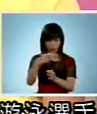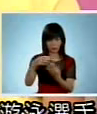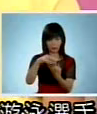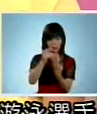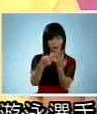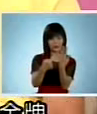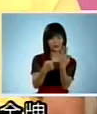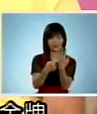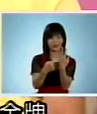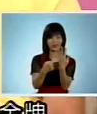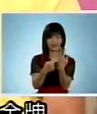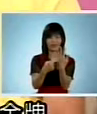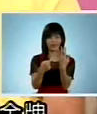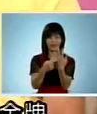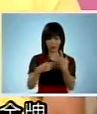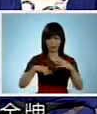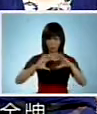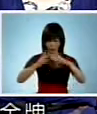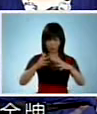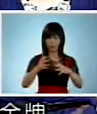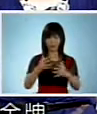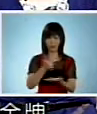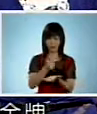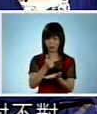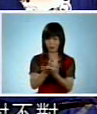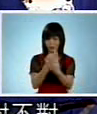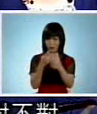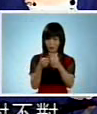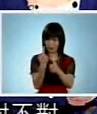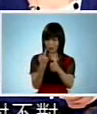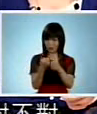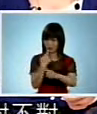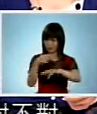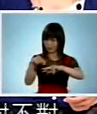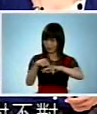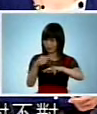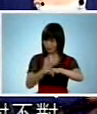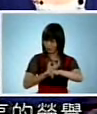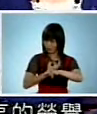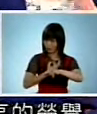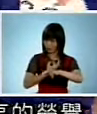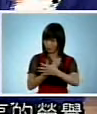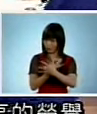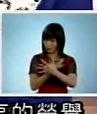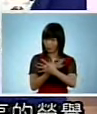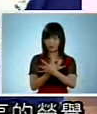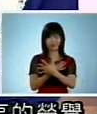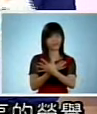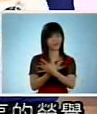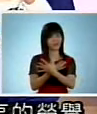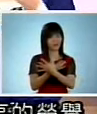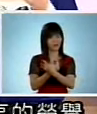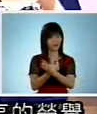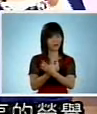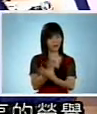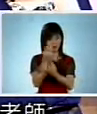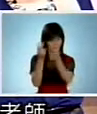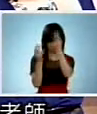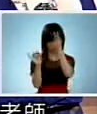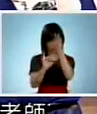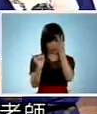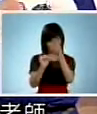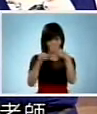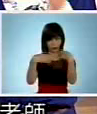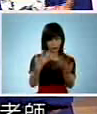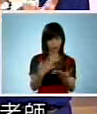选手哦，咱们国家得金牌耶，对我们曾淑宁对不对？淑宁他得到很高的荣誉，